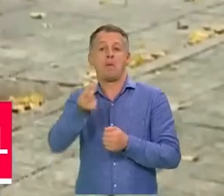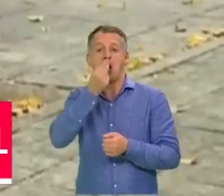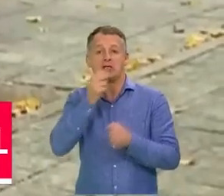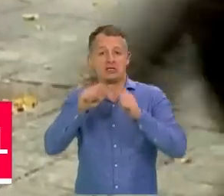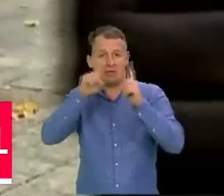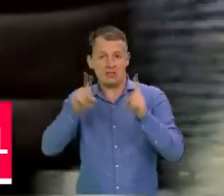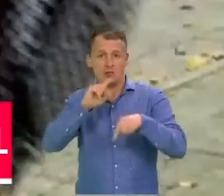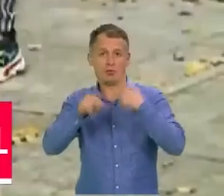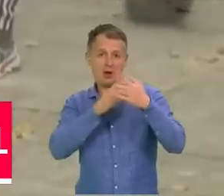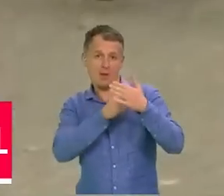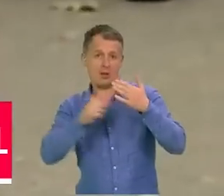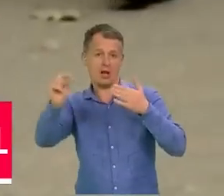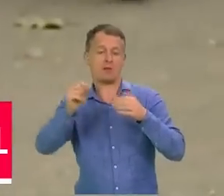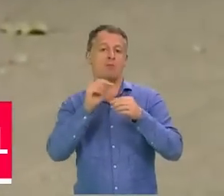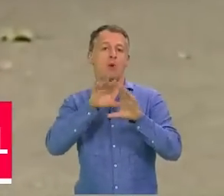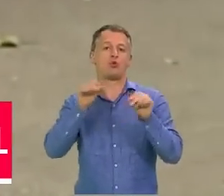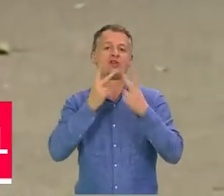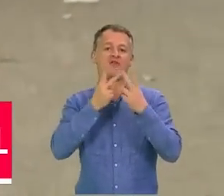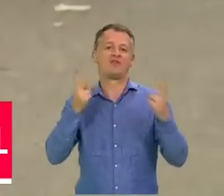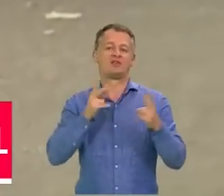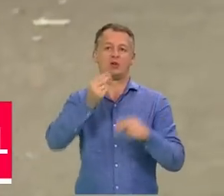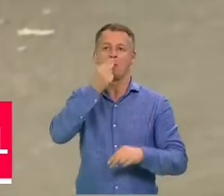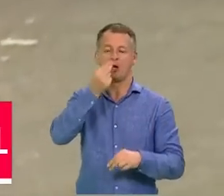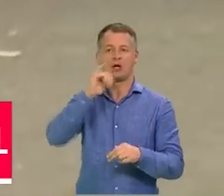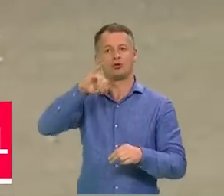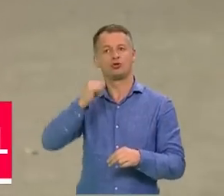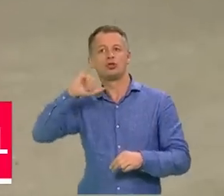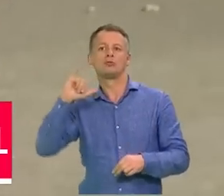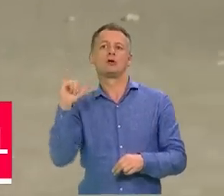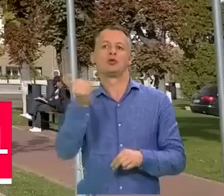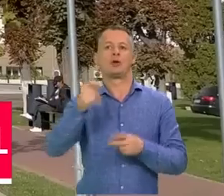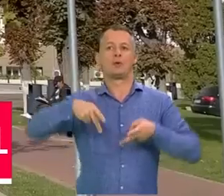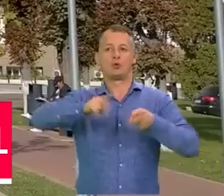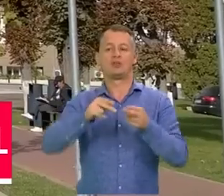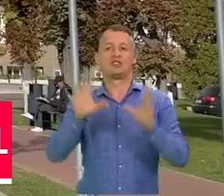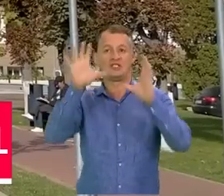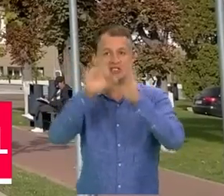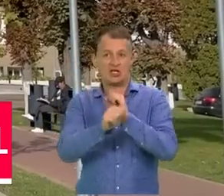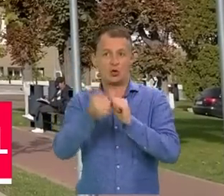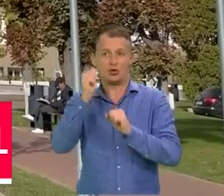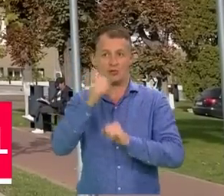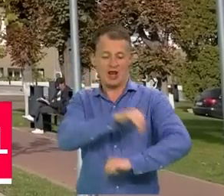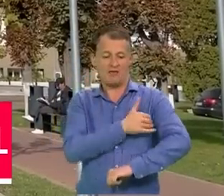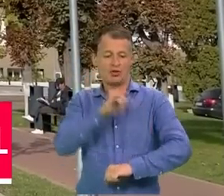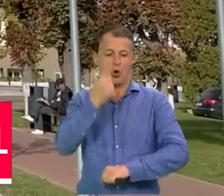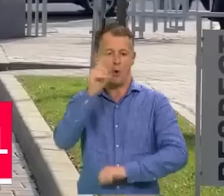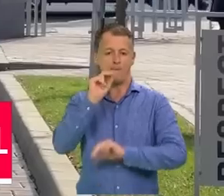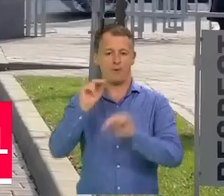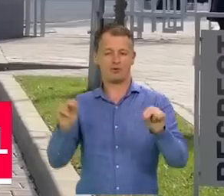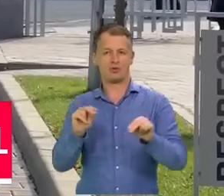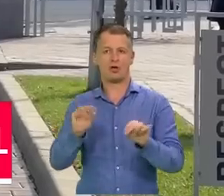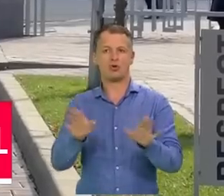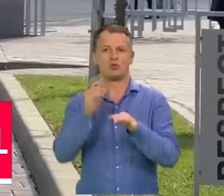la hotel. Apoi au plecat în mai multe vizite și au mâncat și pe drum. Spre seară, 11 dintre elevi și o profesoară